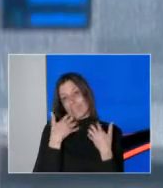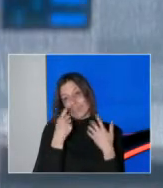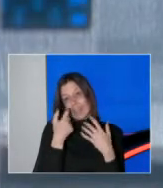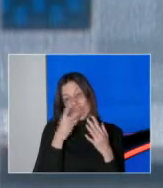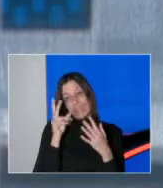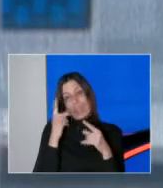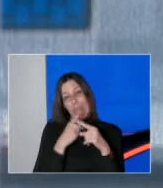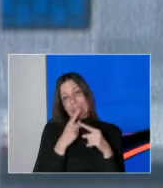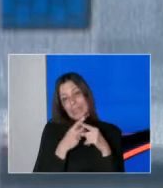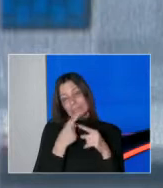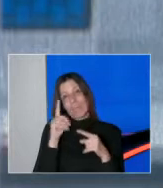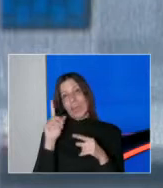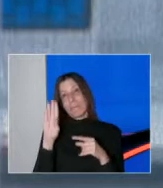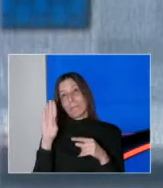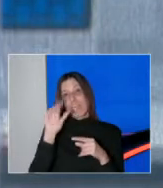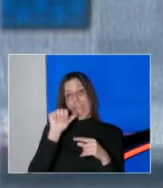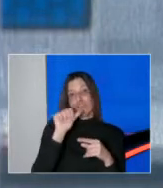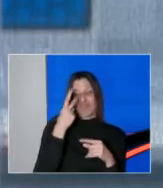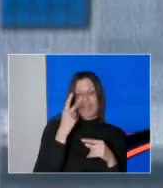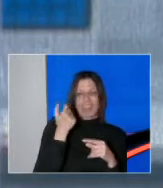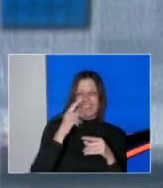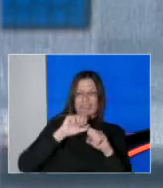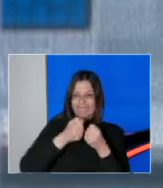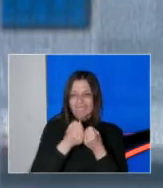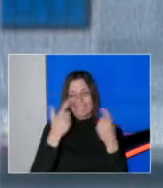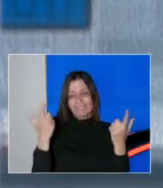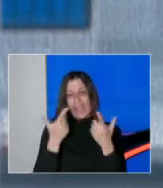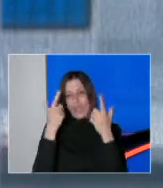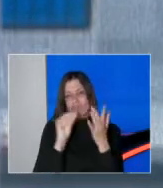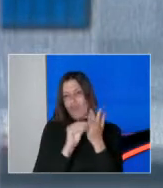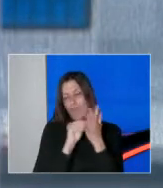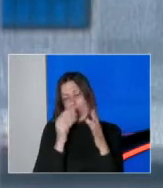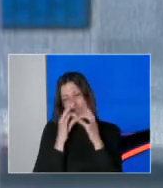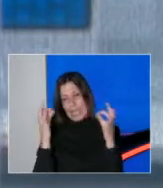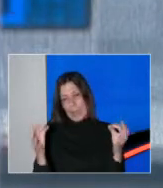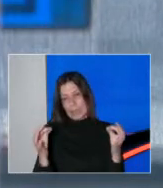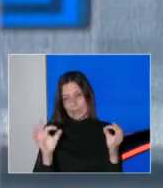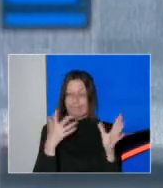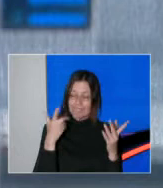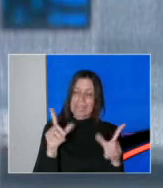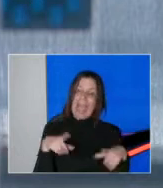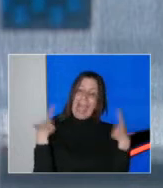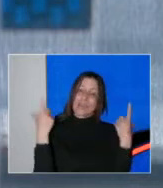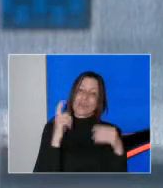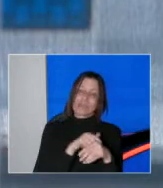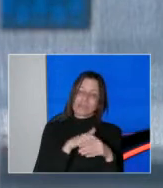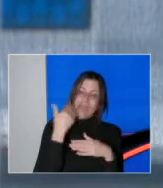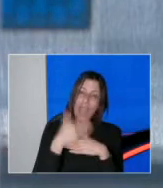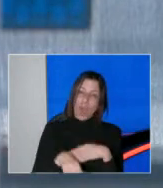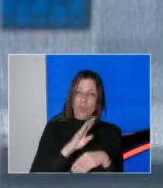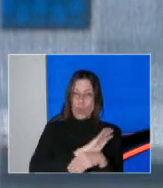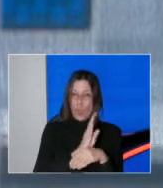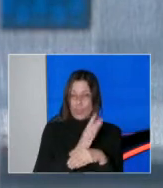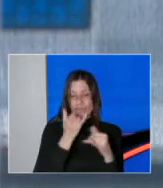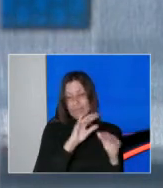יותר אופטימי, אבל ה-BA2 הזה קצת מקלקל את החגיגות שעוד לא התחילו. טוב, אלו הם חיינו בזמן האחרון, הקורונה. נעבור